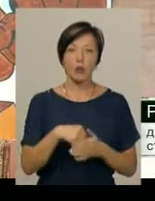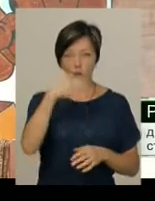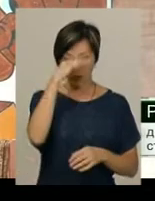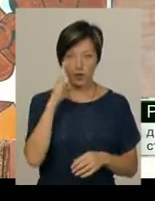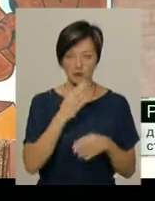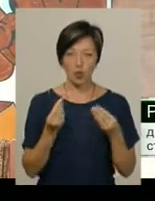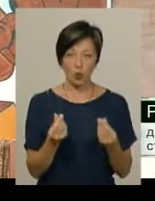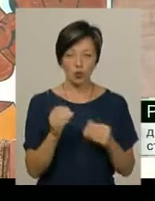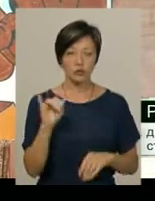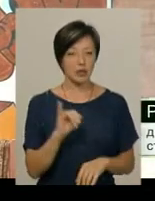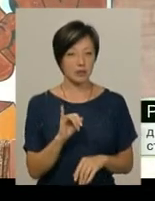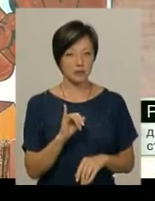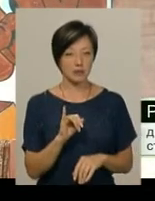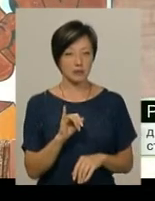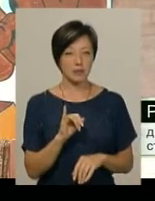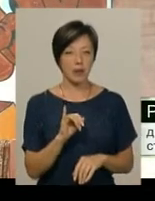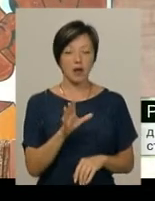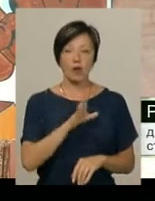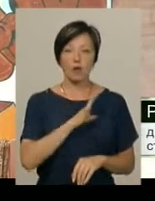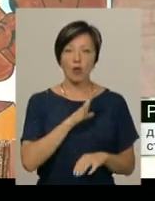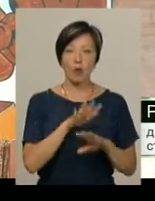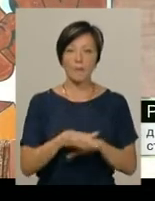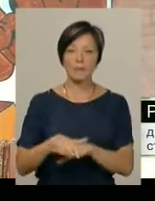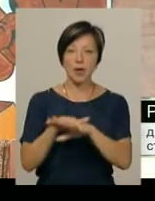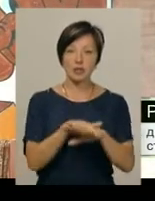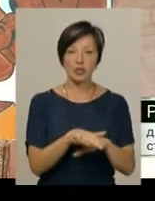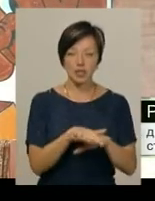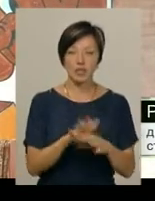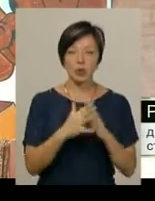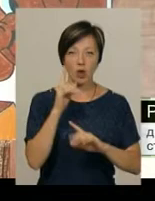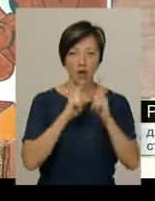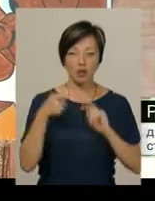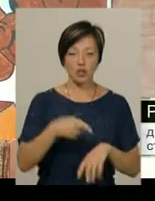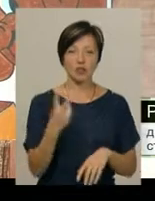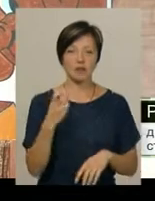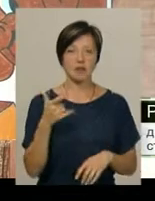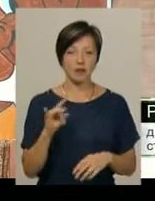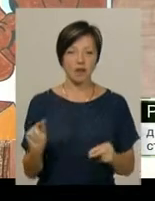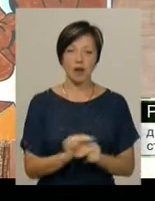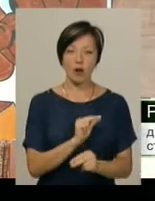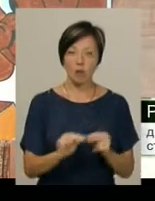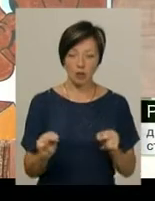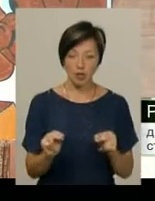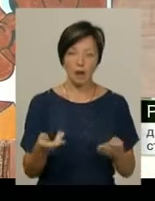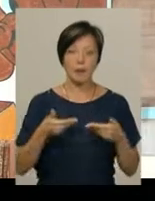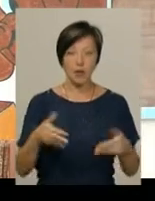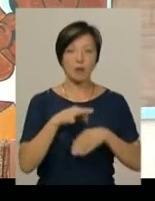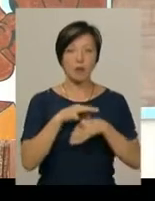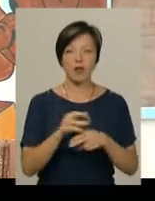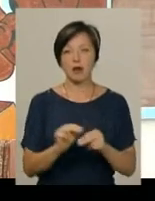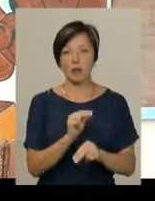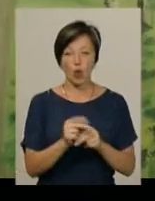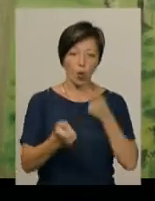коштів, значить, і було перечислено Солопковецькою сільською радою 1200 гривень на ремонт. Значить, ми провели